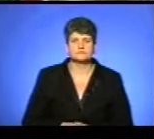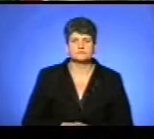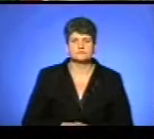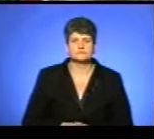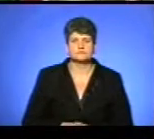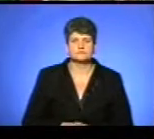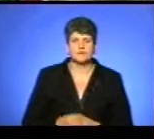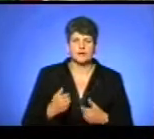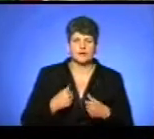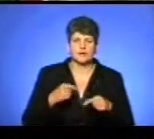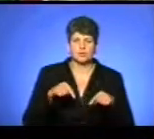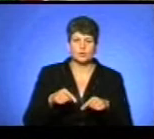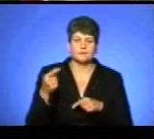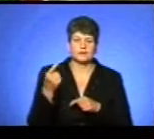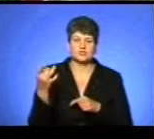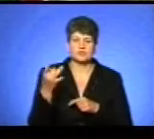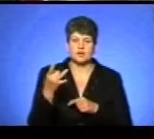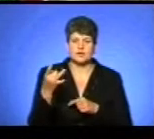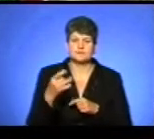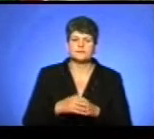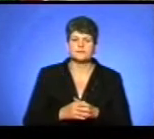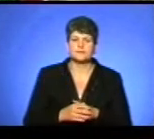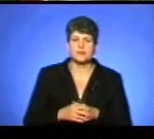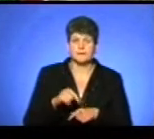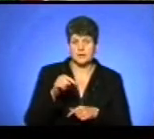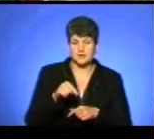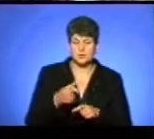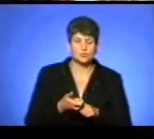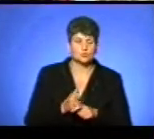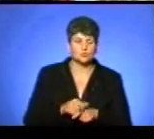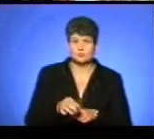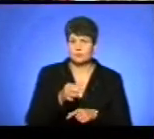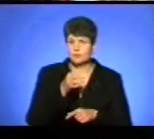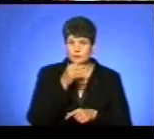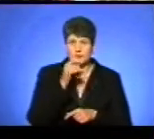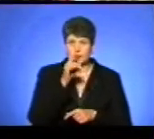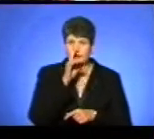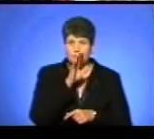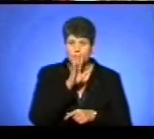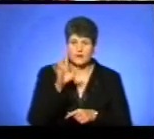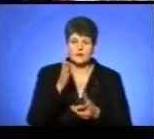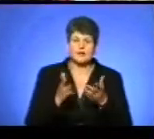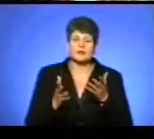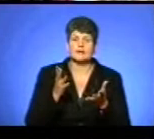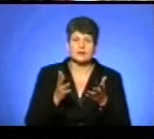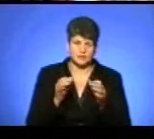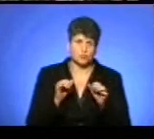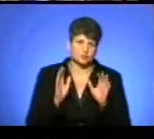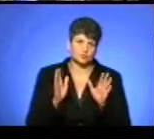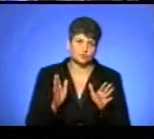Я тут перший раз, мені дуже подобається, непогано, але може